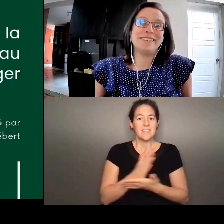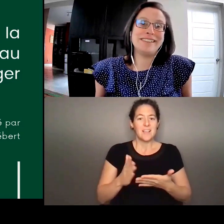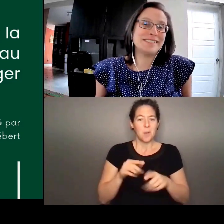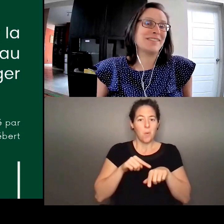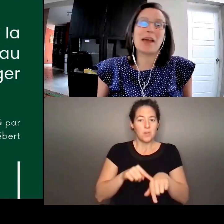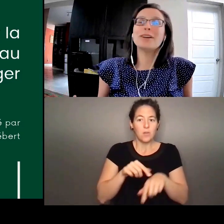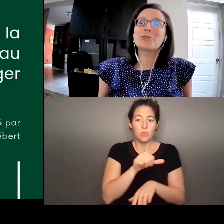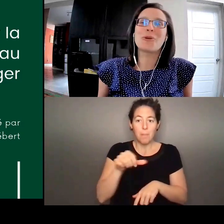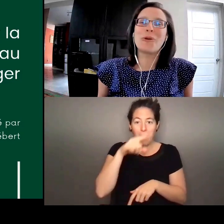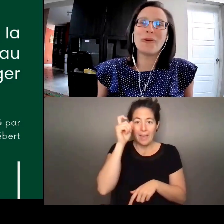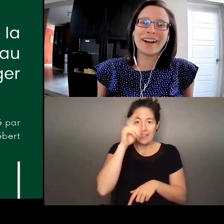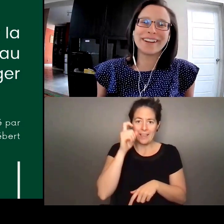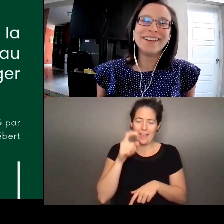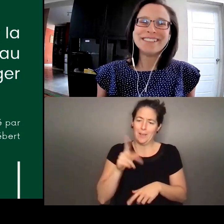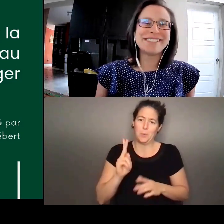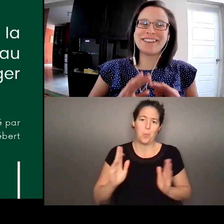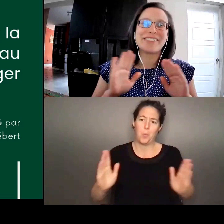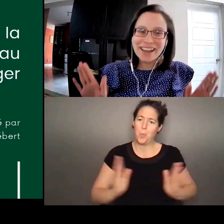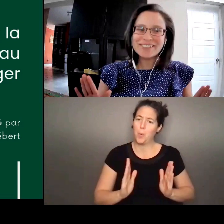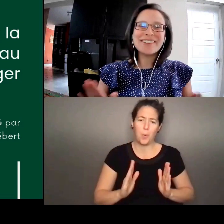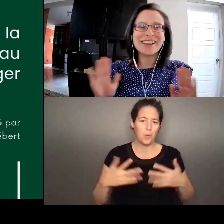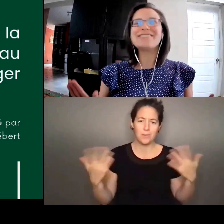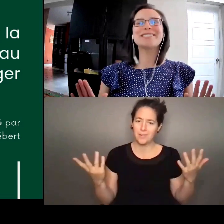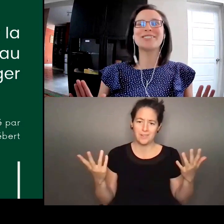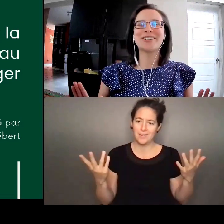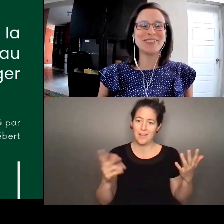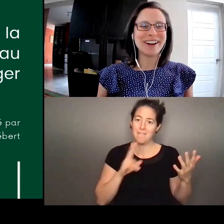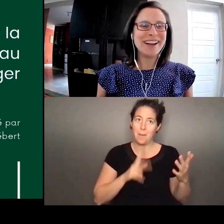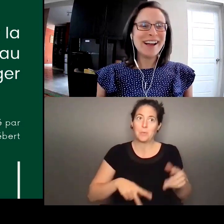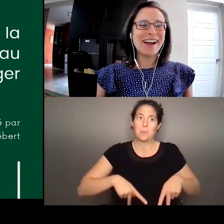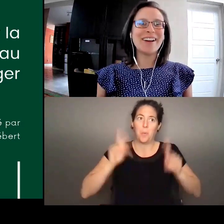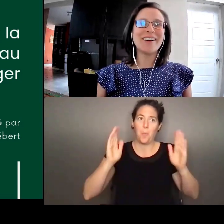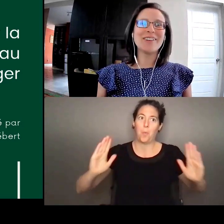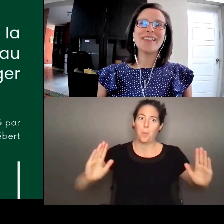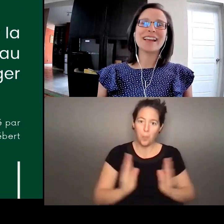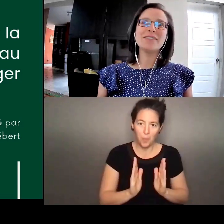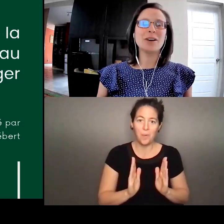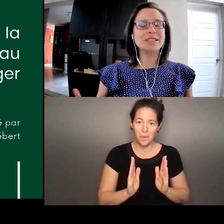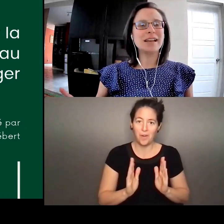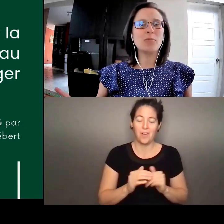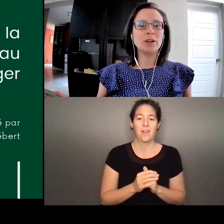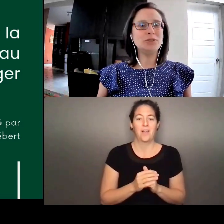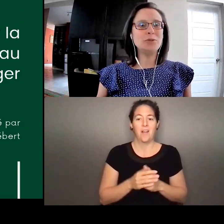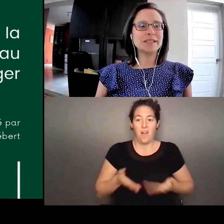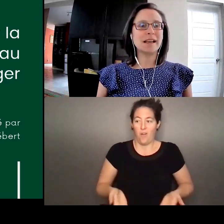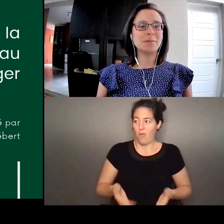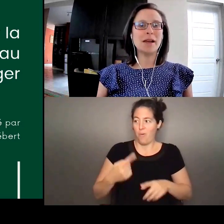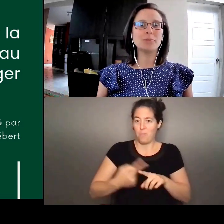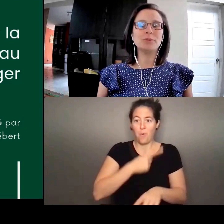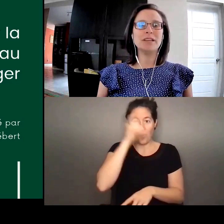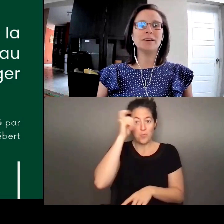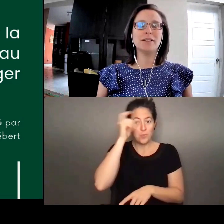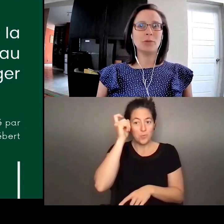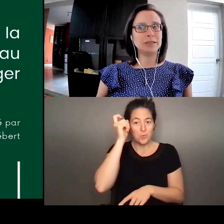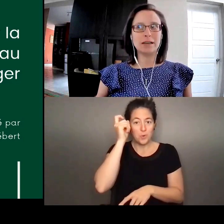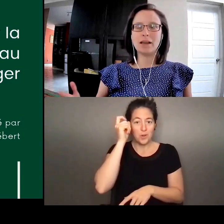juste l'été, c'est vraiment trop court. C'est vraiment, vraiment trop court. On arrive, là, on est dans le mois d'août présentement,